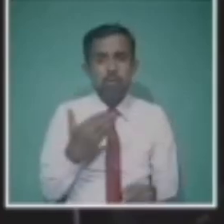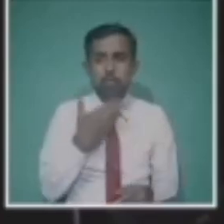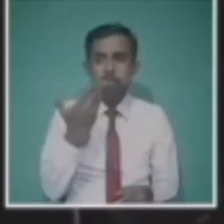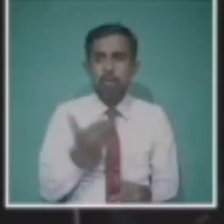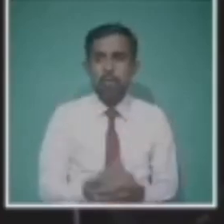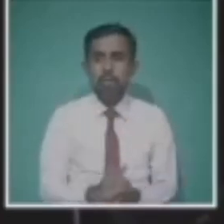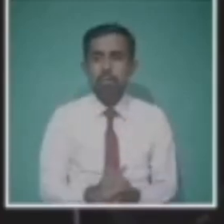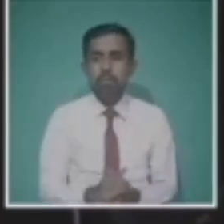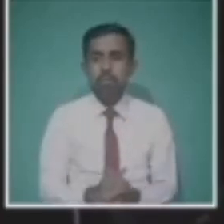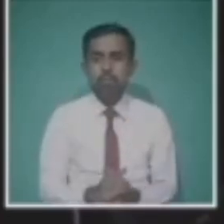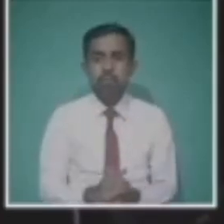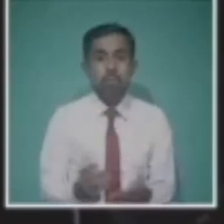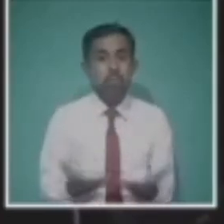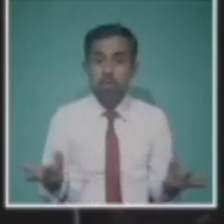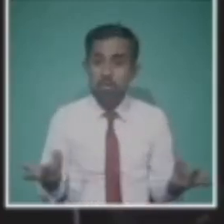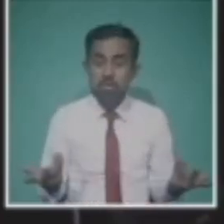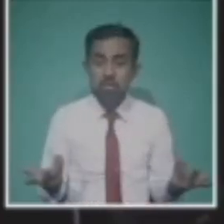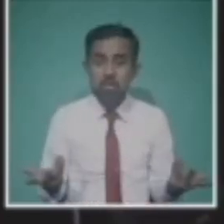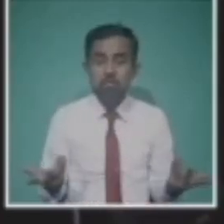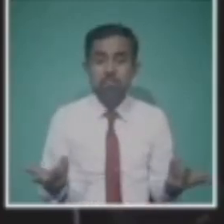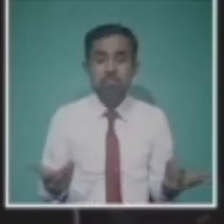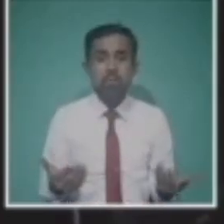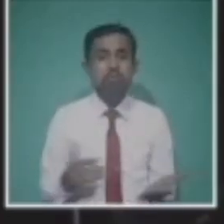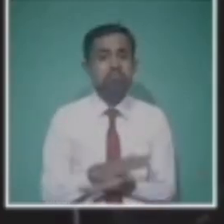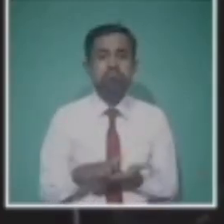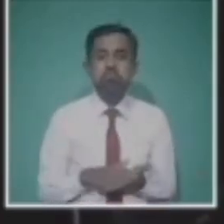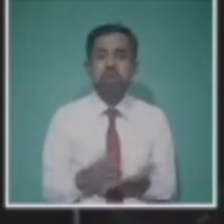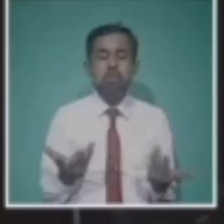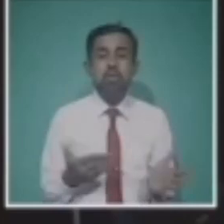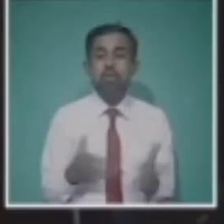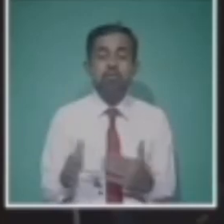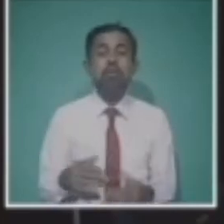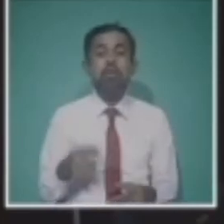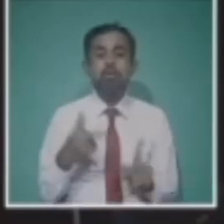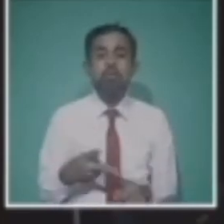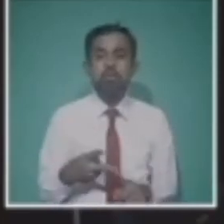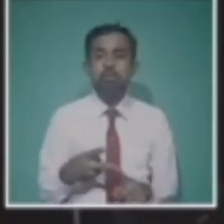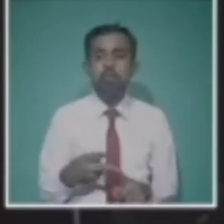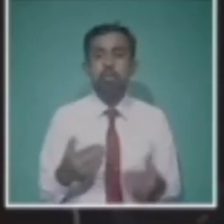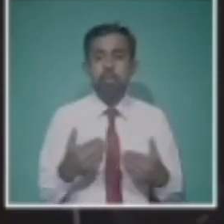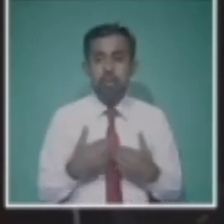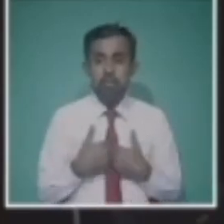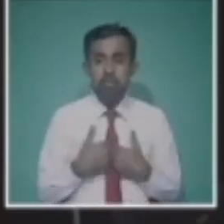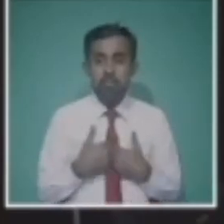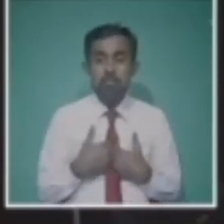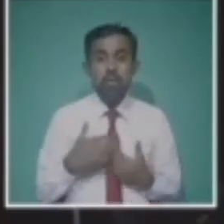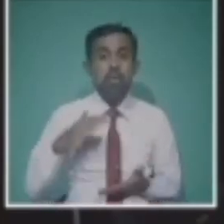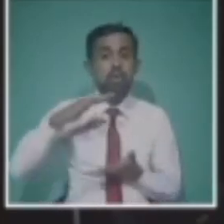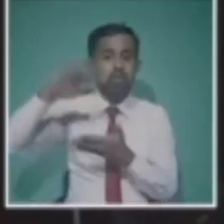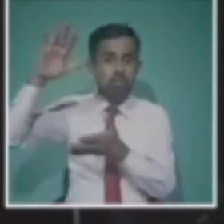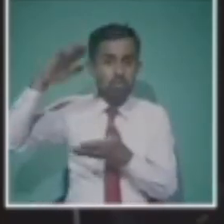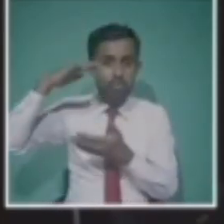පුළුවන්. එහෙම නැත්නම් අපිට මේක පිළිමාන්න බෑ. ඊළඟ දේ මොකද කරන්න ඕන? අපේ අපනයන